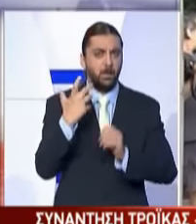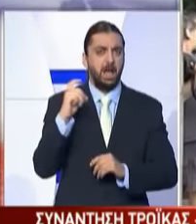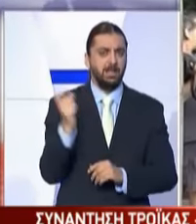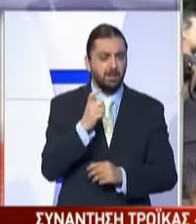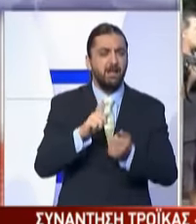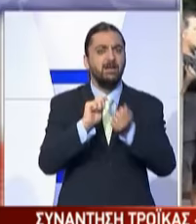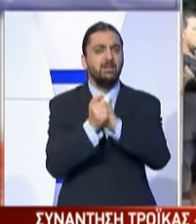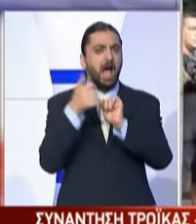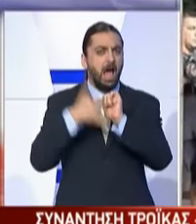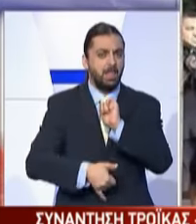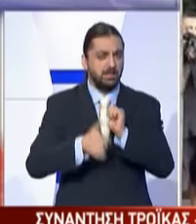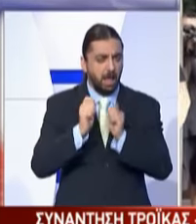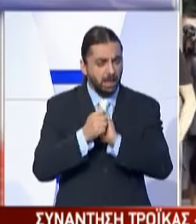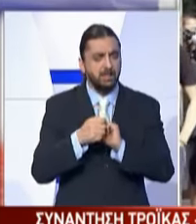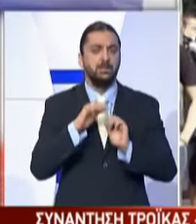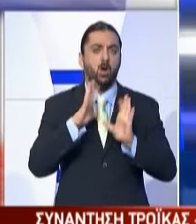διαρθρωτικές αλλαγές.